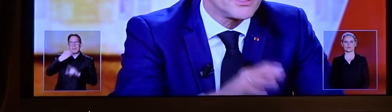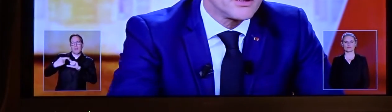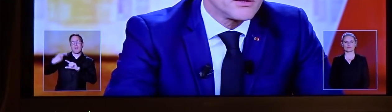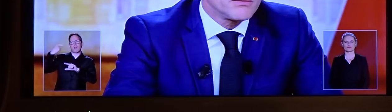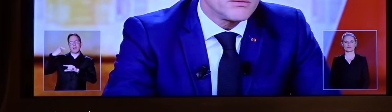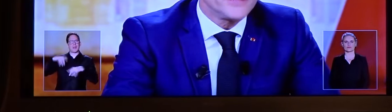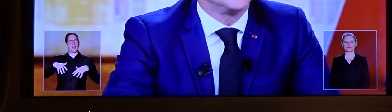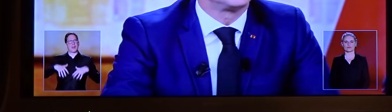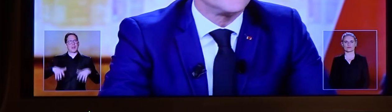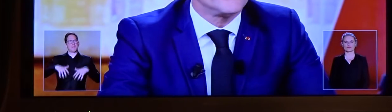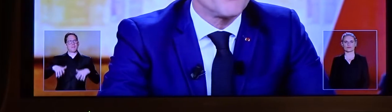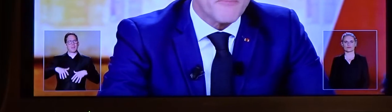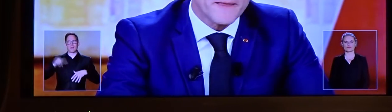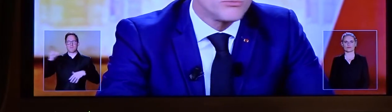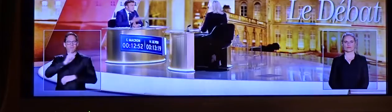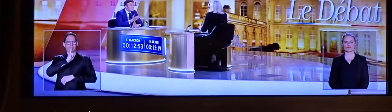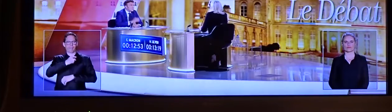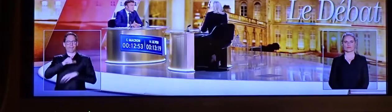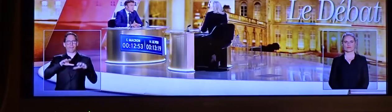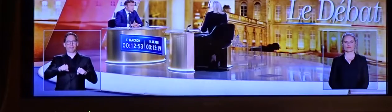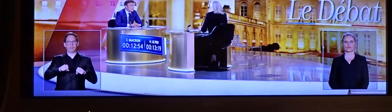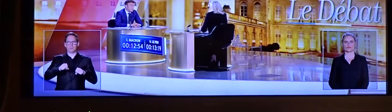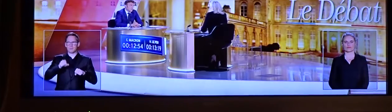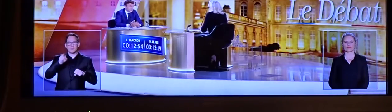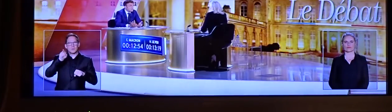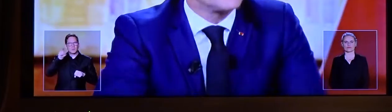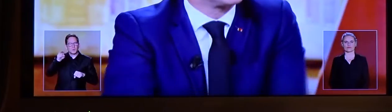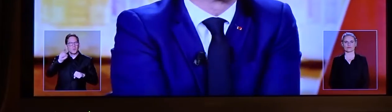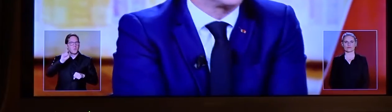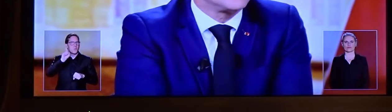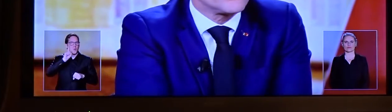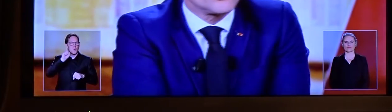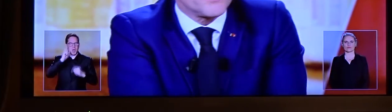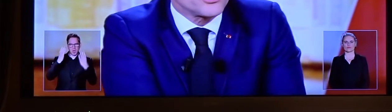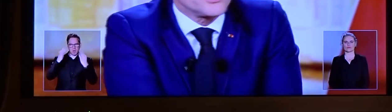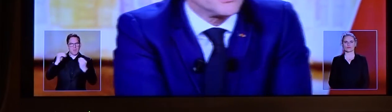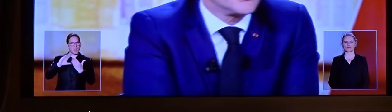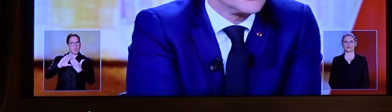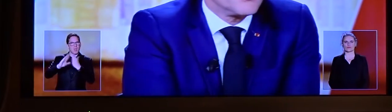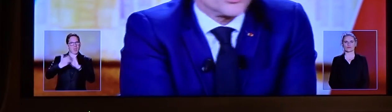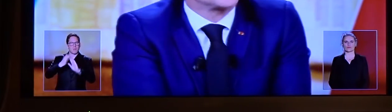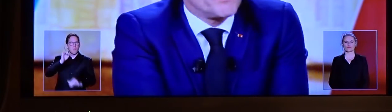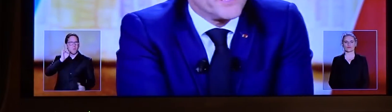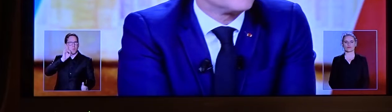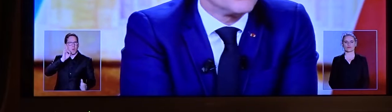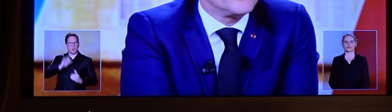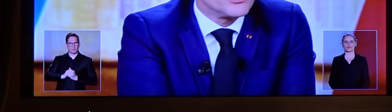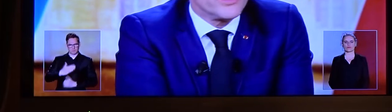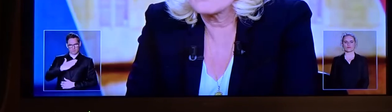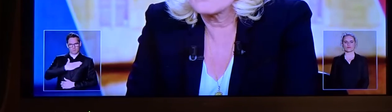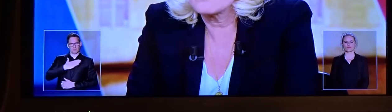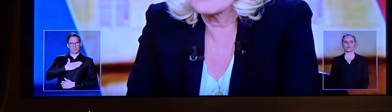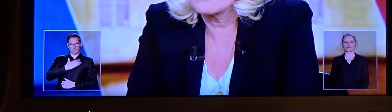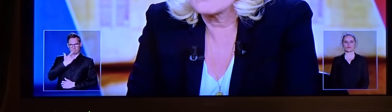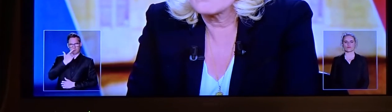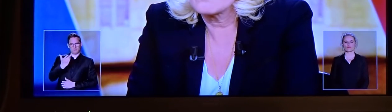Crimée étaient les siennes. Vous l'avez fait, pourquoi ? Et je le dis avec beaucoup de gravité ce soir, parce que ça, pour notre pays, c'est une mauvaise